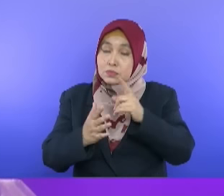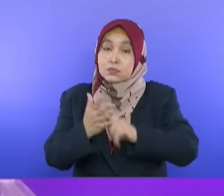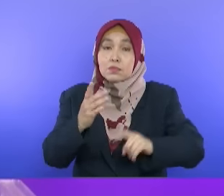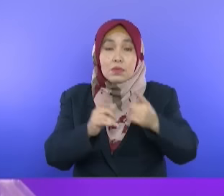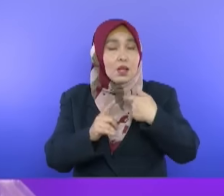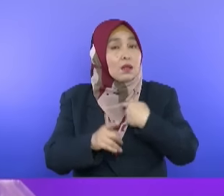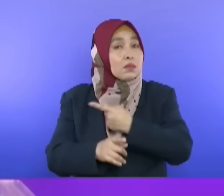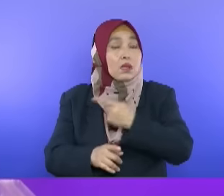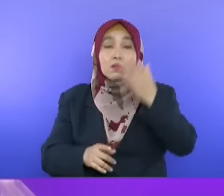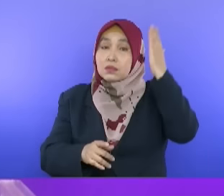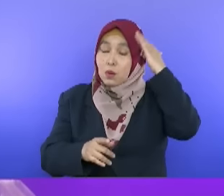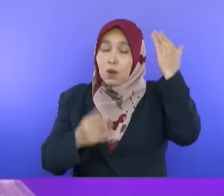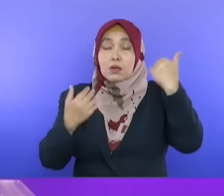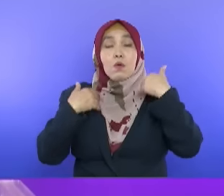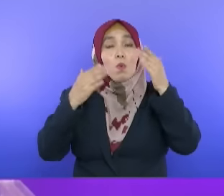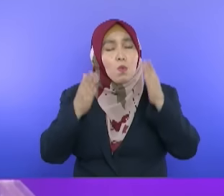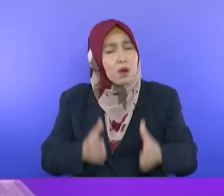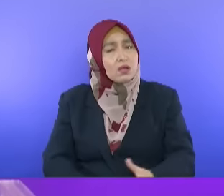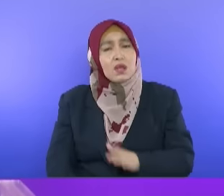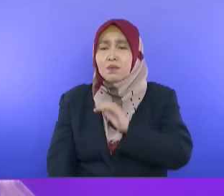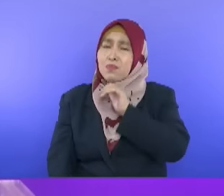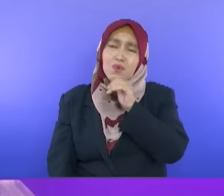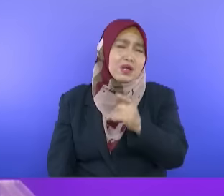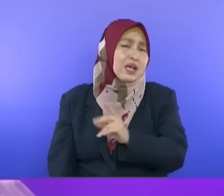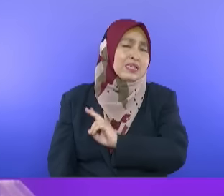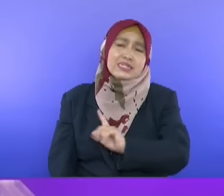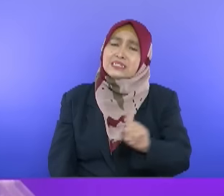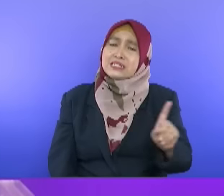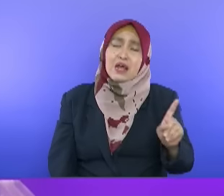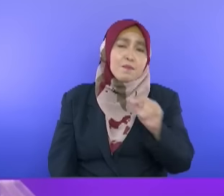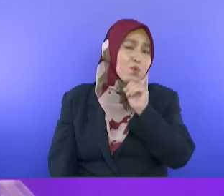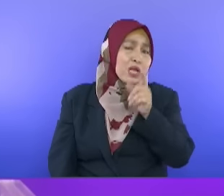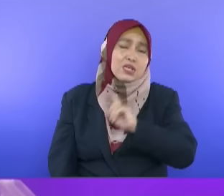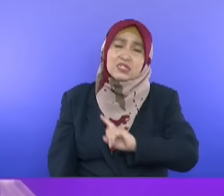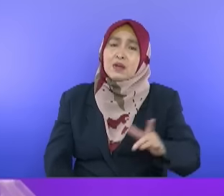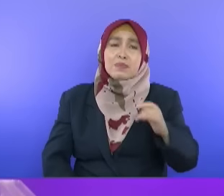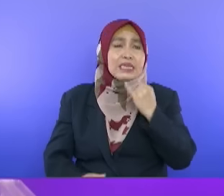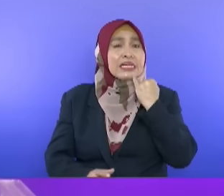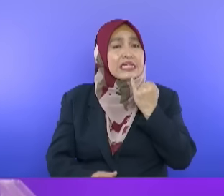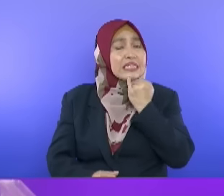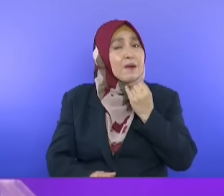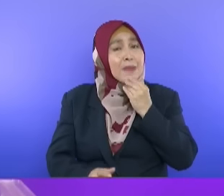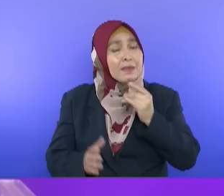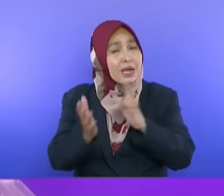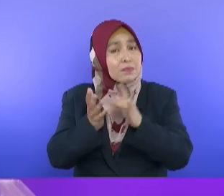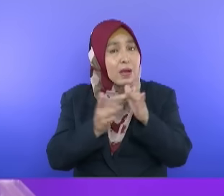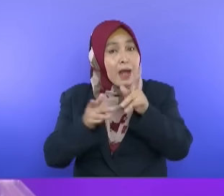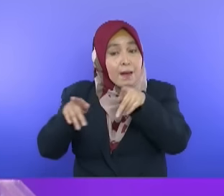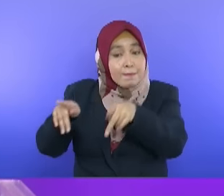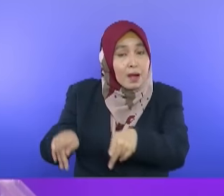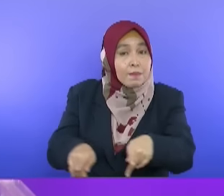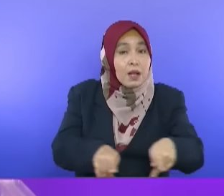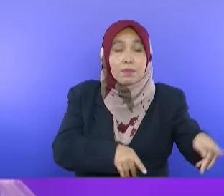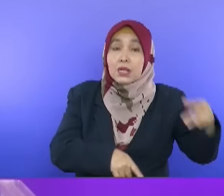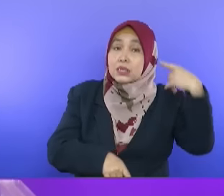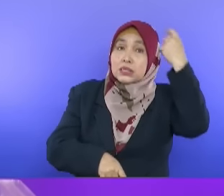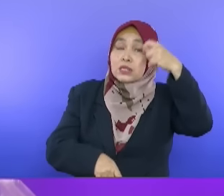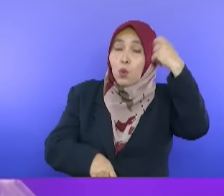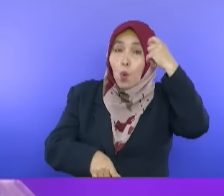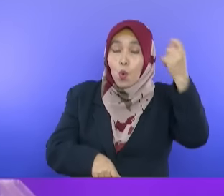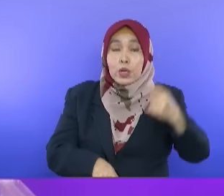kita mengetahui ada orang yang bukan beragama Islam seperti Yahudi dan Nasrani seperti merancang ada teori